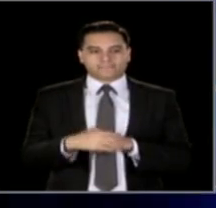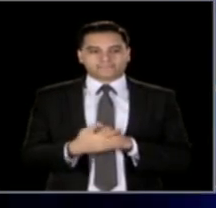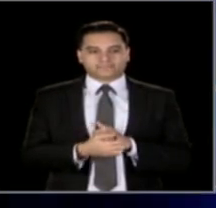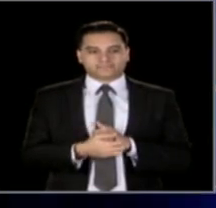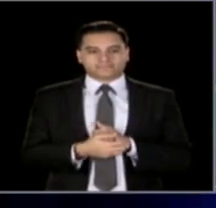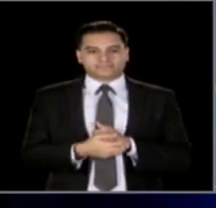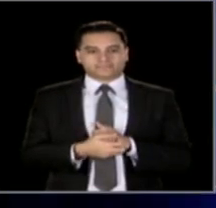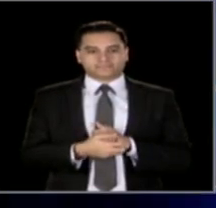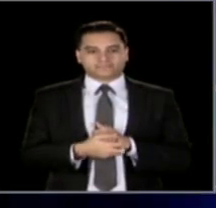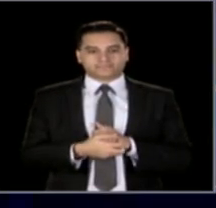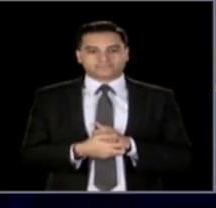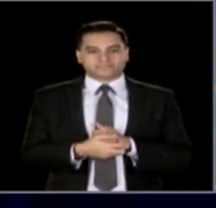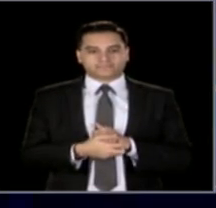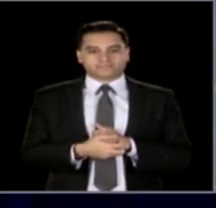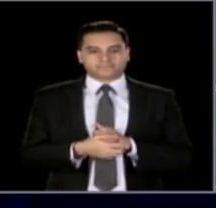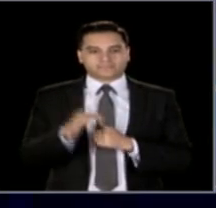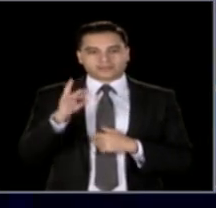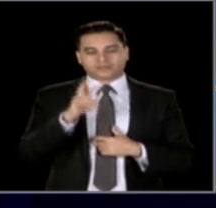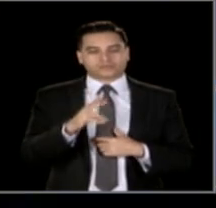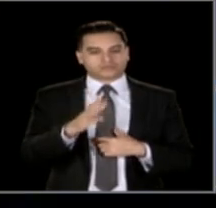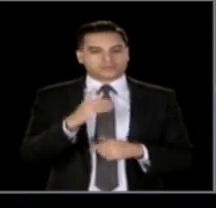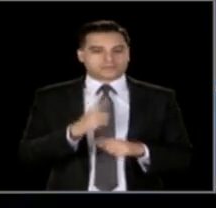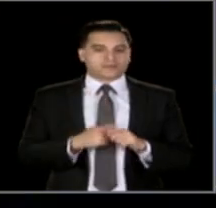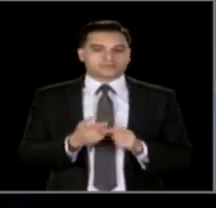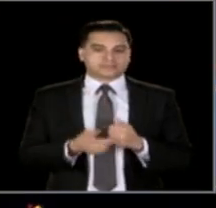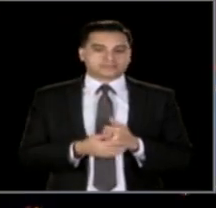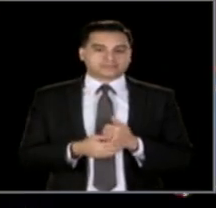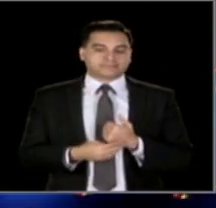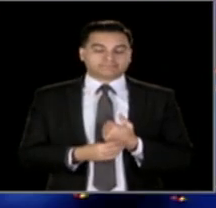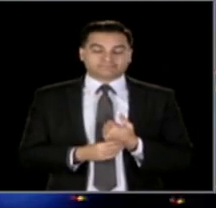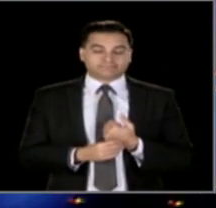زياد 23. إجابة خاطئة.